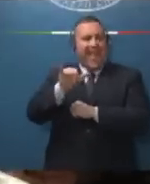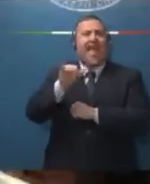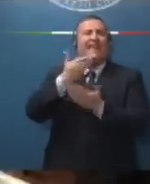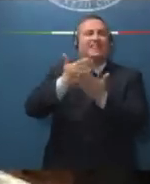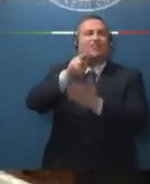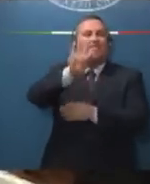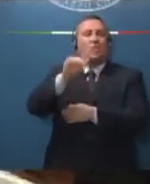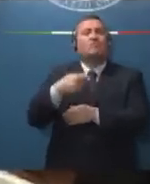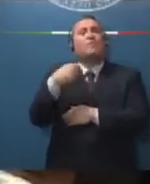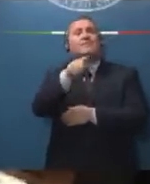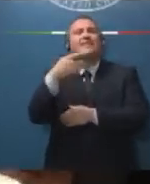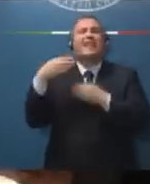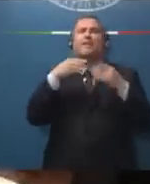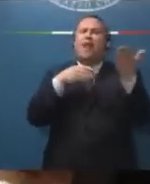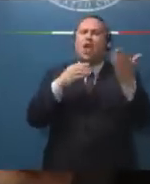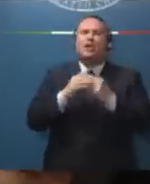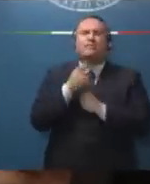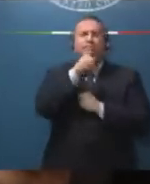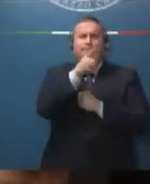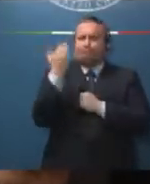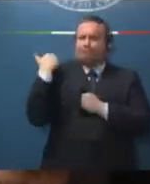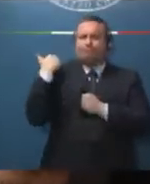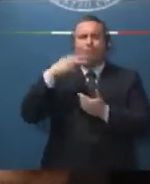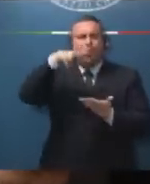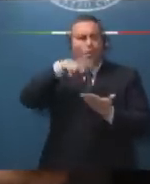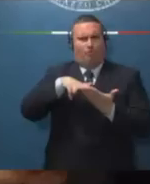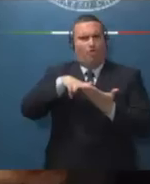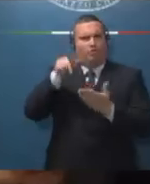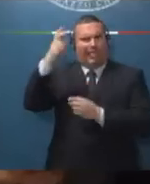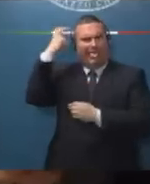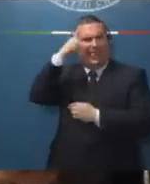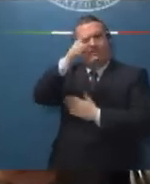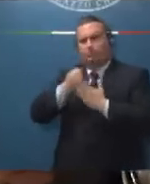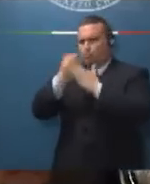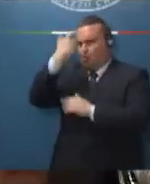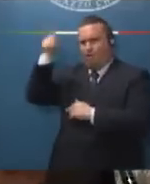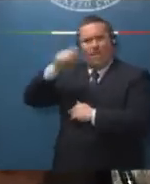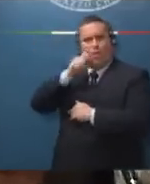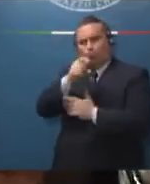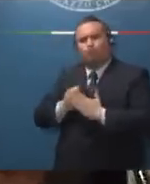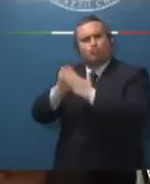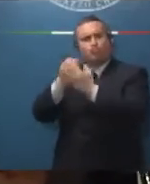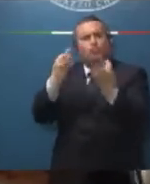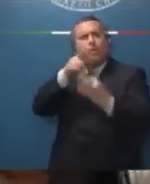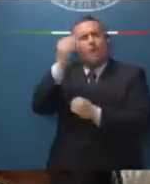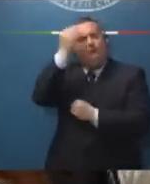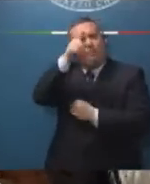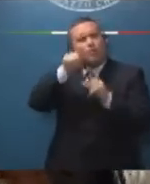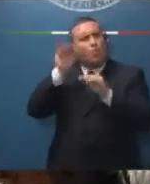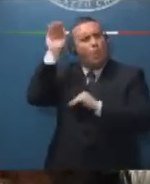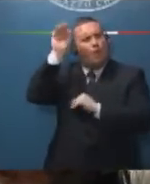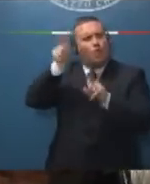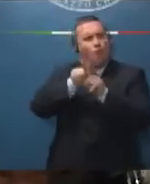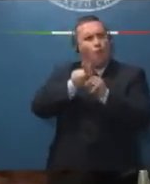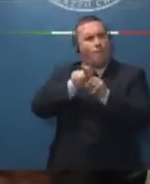meloni lei ha nuovamente confermato l'impegno a sostegno di chi è volevo capire se avete ragionato su eventuali nuovi passaggi